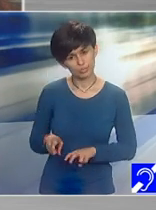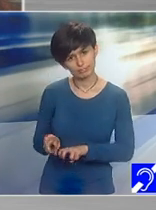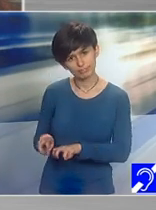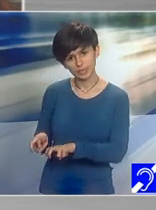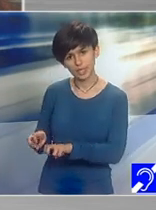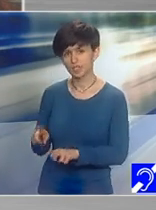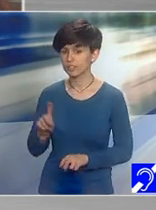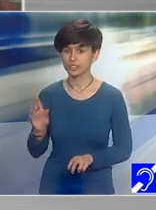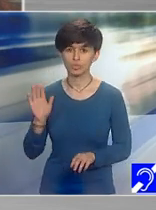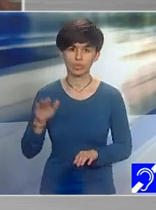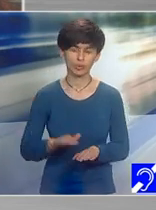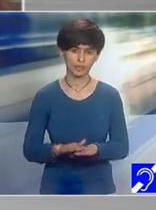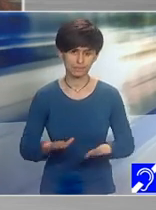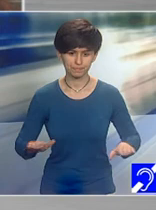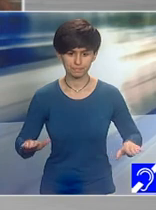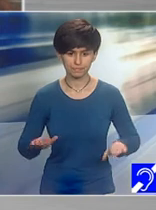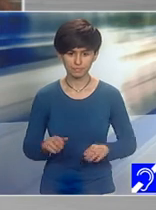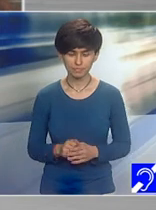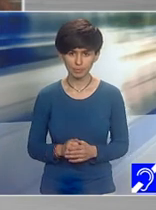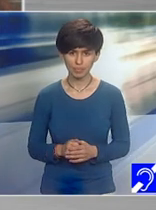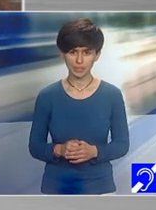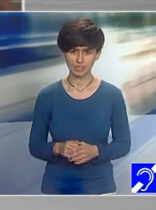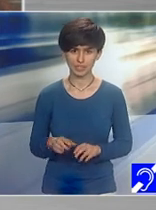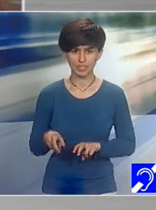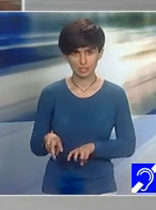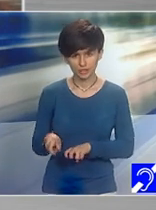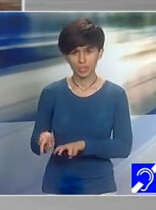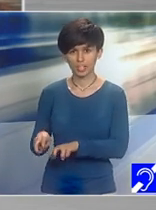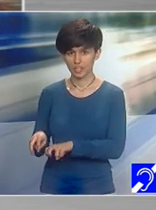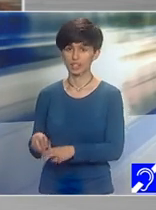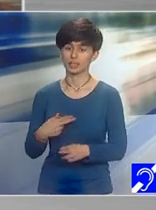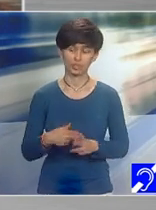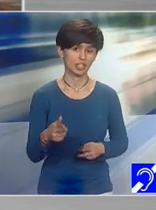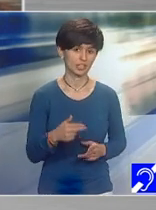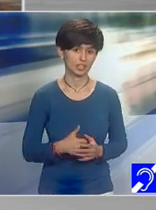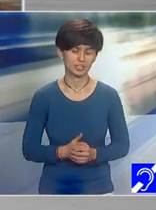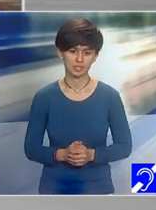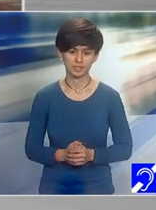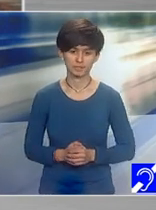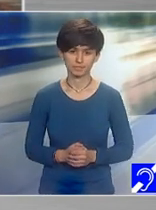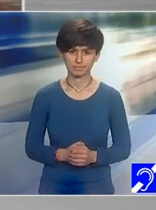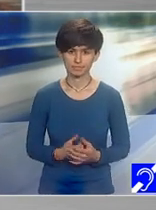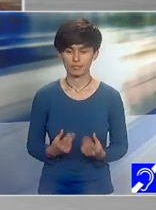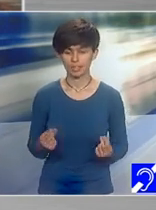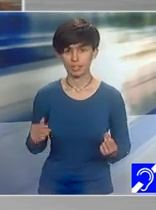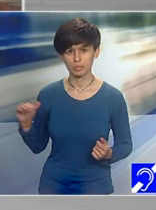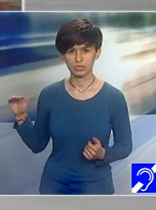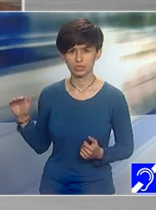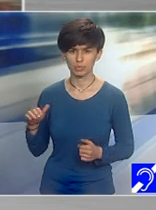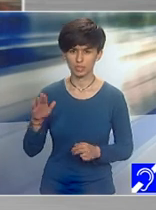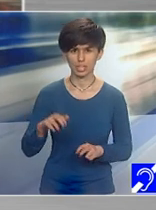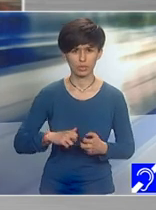au bazele unei, vor avea probleme cu genunchi, cu spate. Majoritatea copiilor deja au probleme. vedem